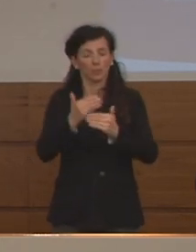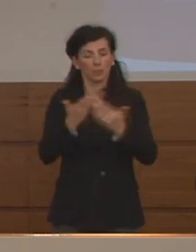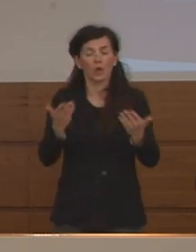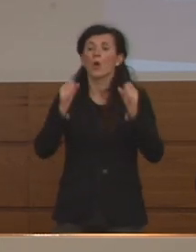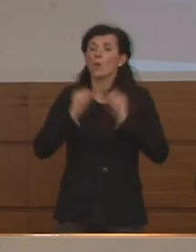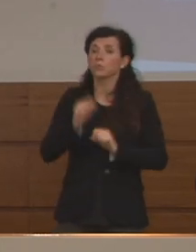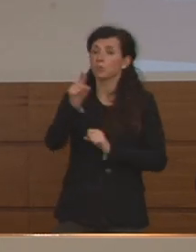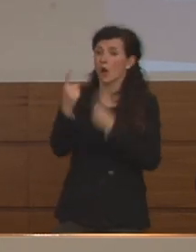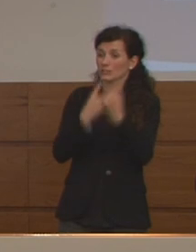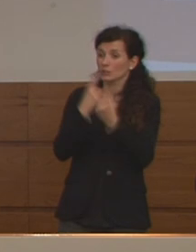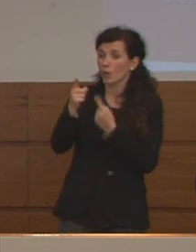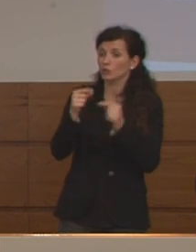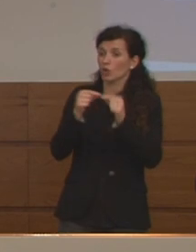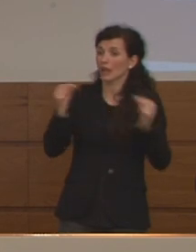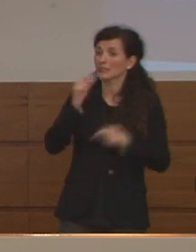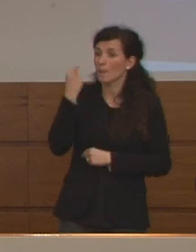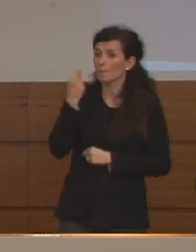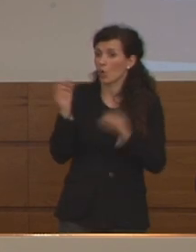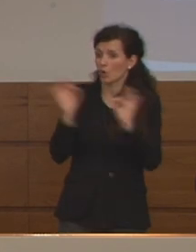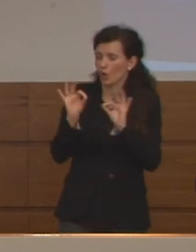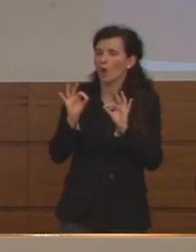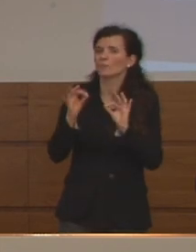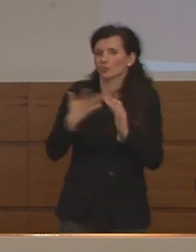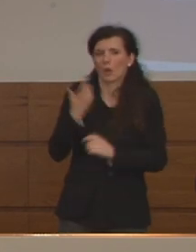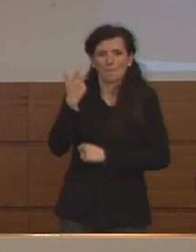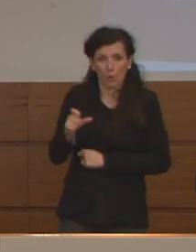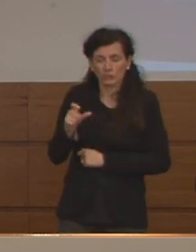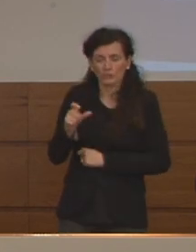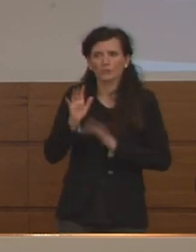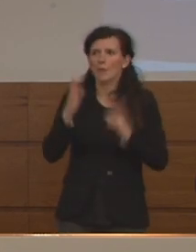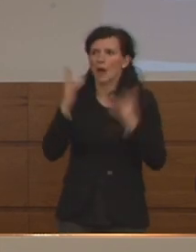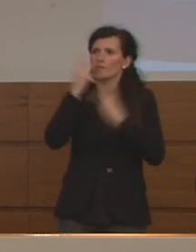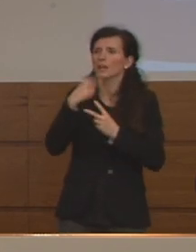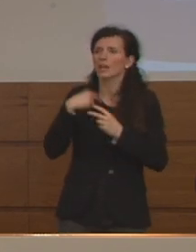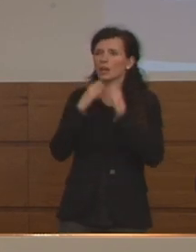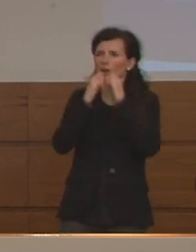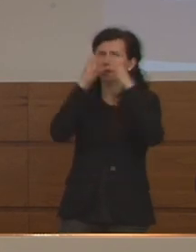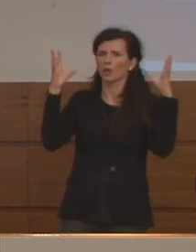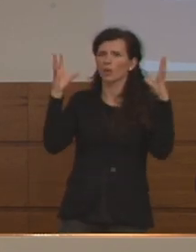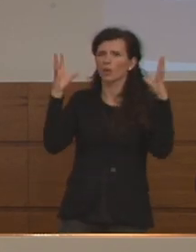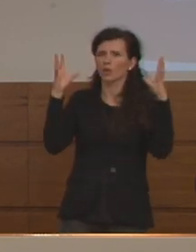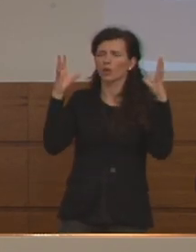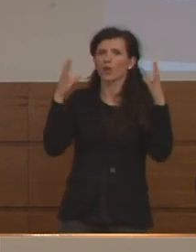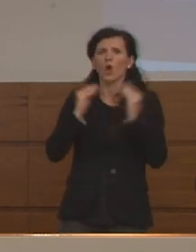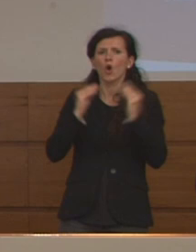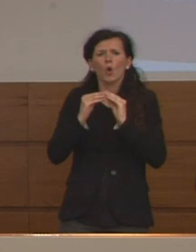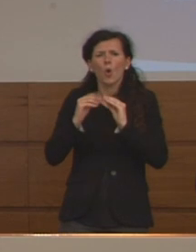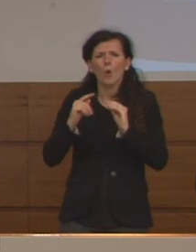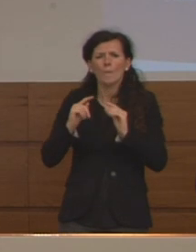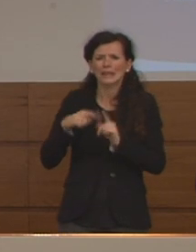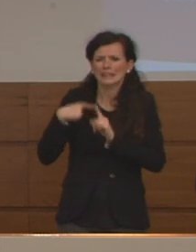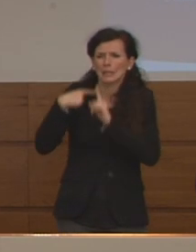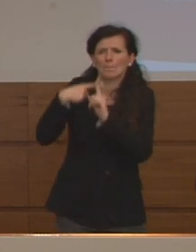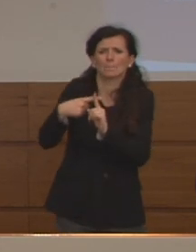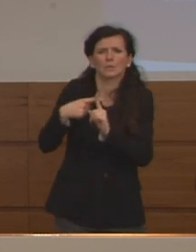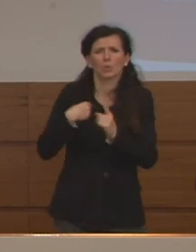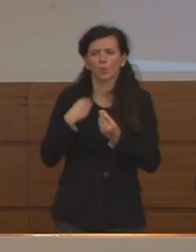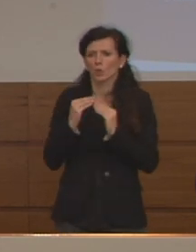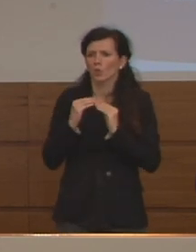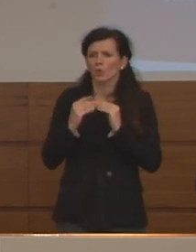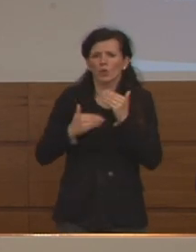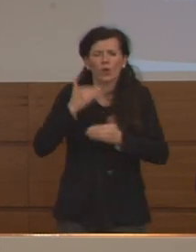stato fatto però mi creda mi riesce difficile immaginare che si possa fare di più perché onestamente quello che